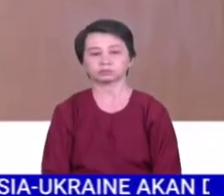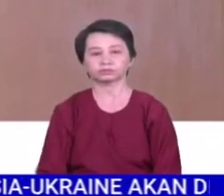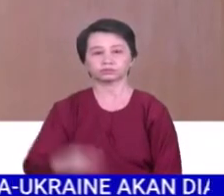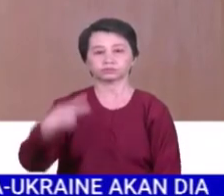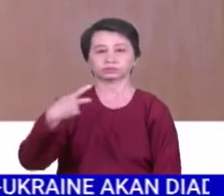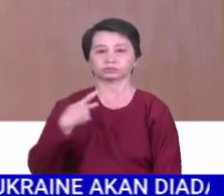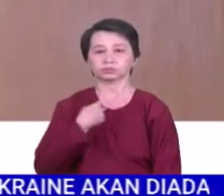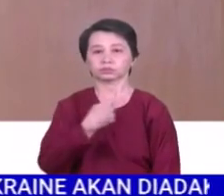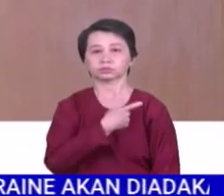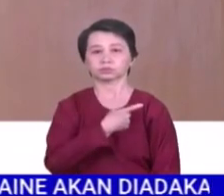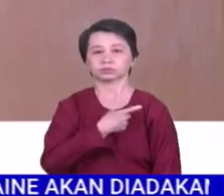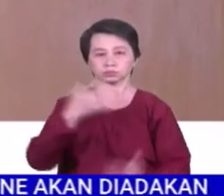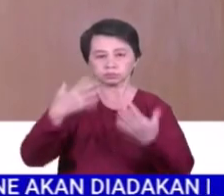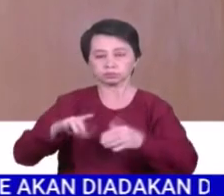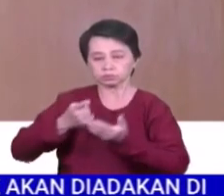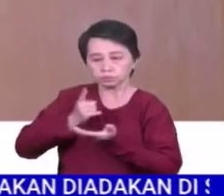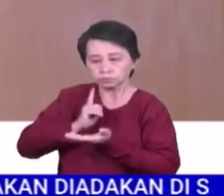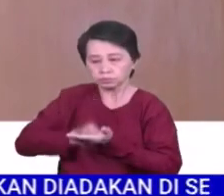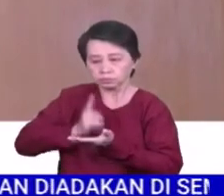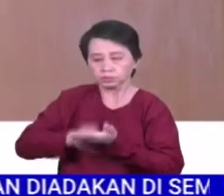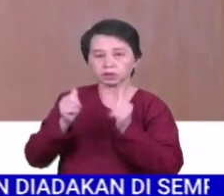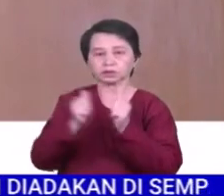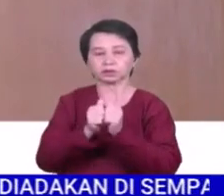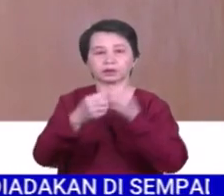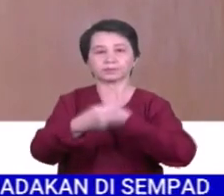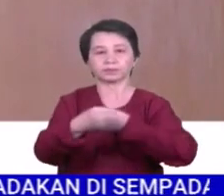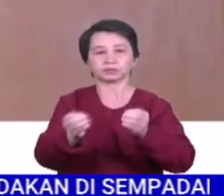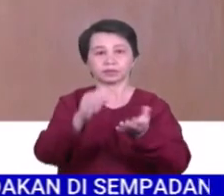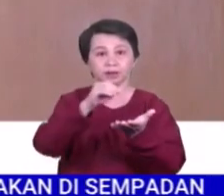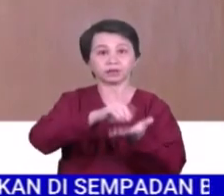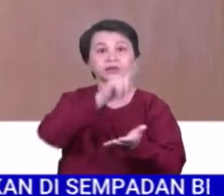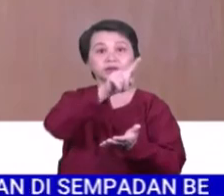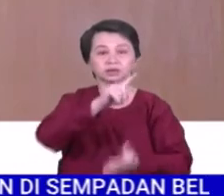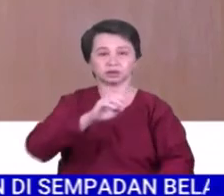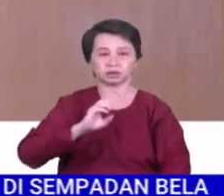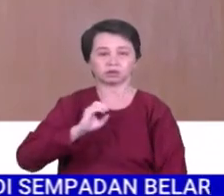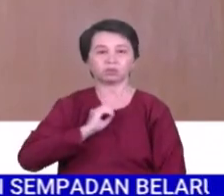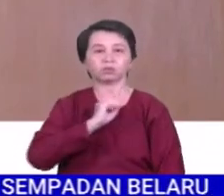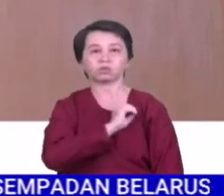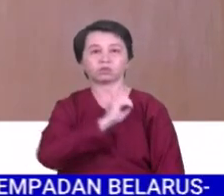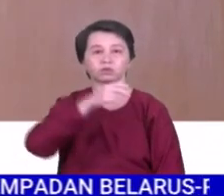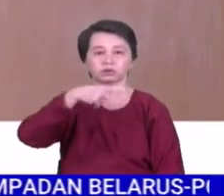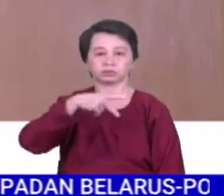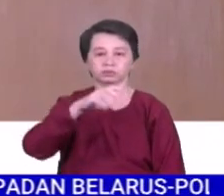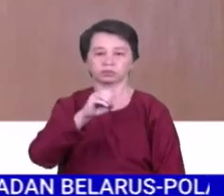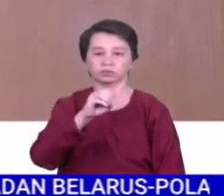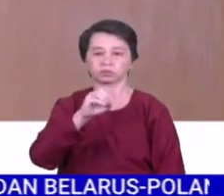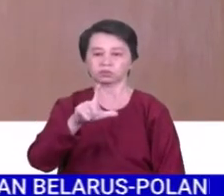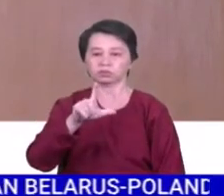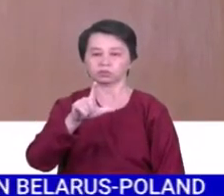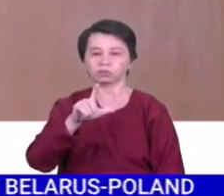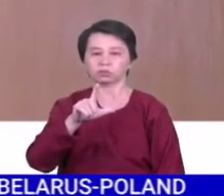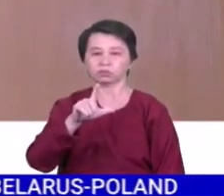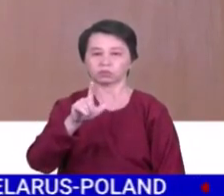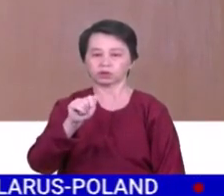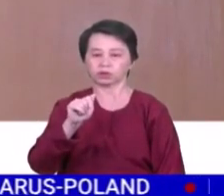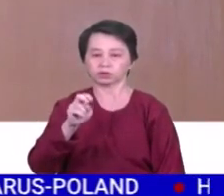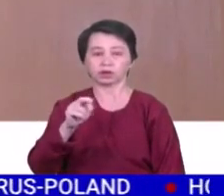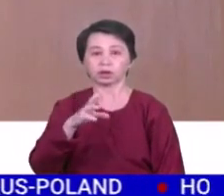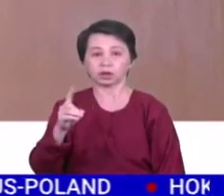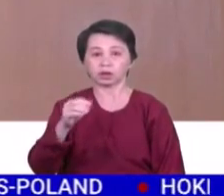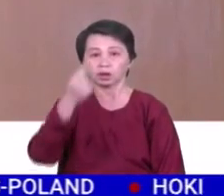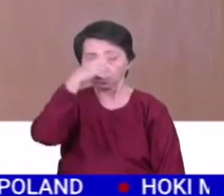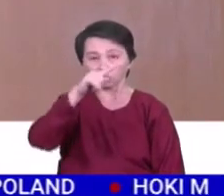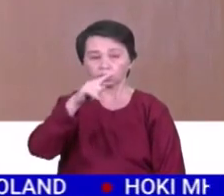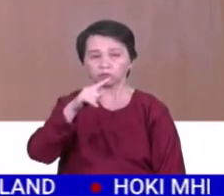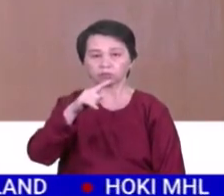Kita telah bincang dengan pejabat kita di Warsaw, ya, untuk dihubungilah